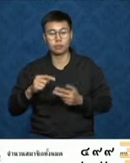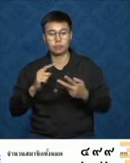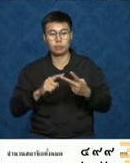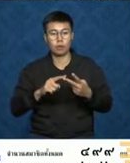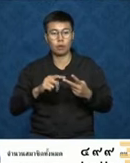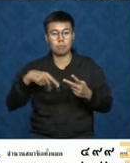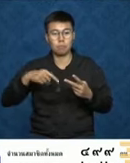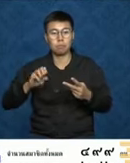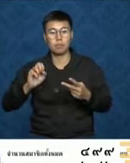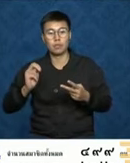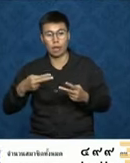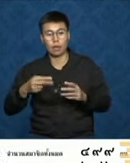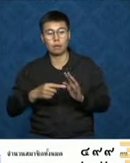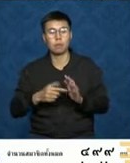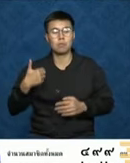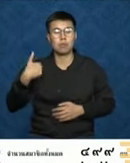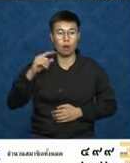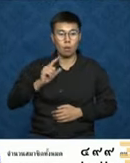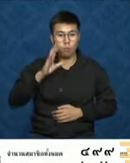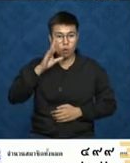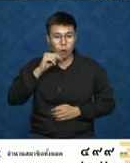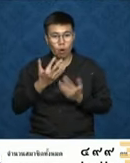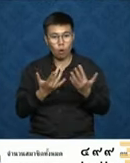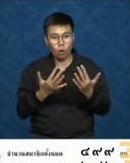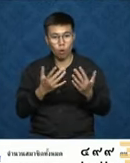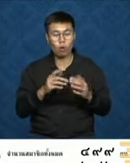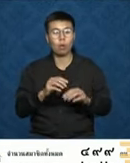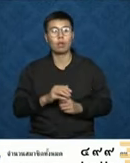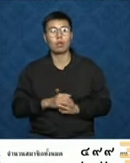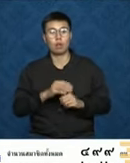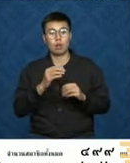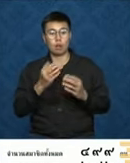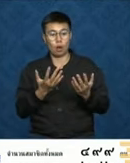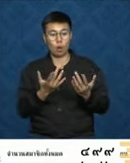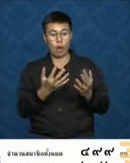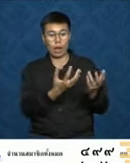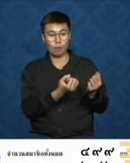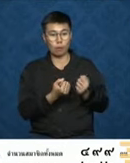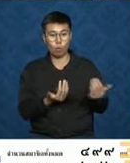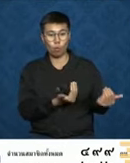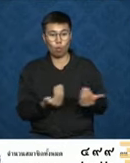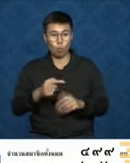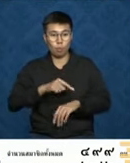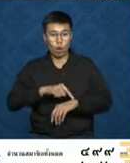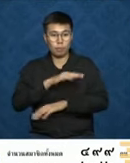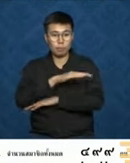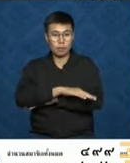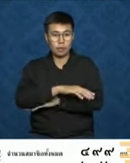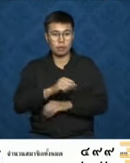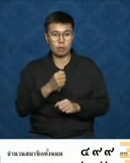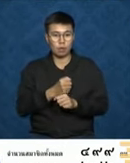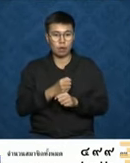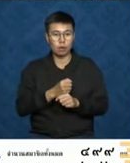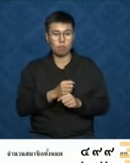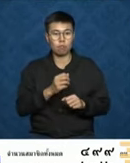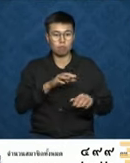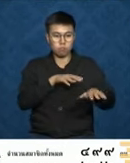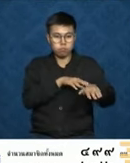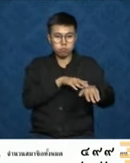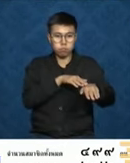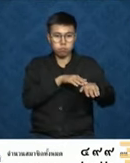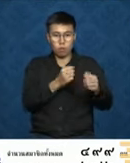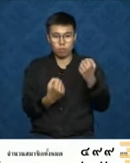ผู้ปกครองจอดรถแช่หน้าโรงเรียนค่ะทำให้การจราจรติดขัดเป็นระยะเวลานานนะคะขอให้สำนักงานคณะ